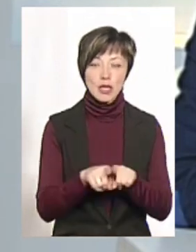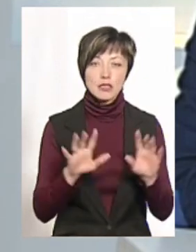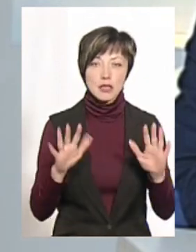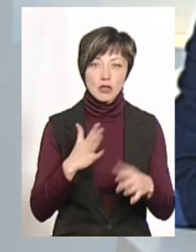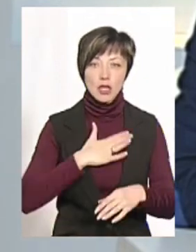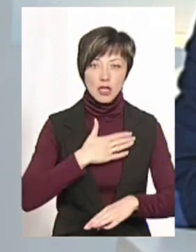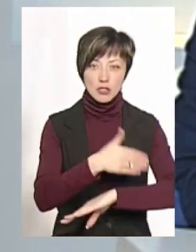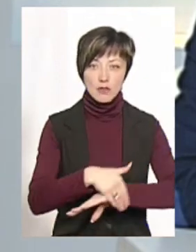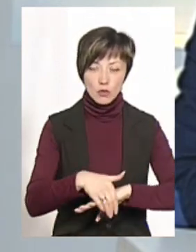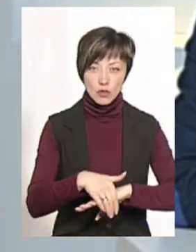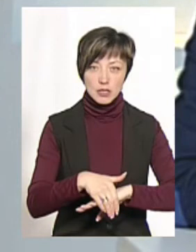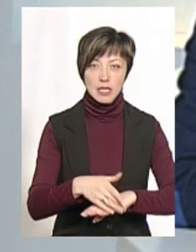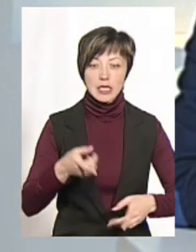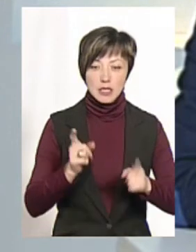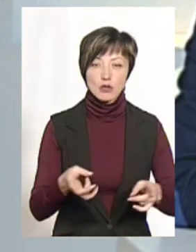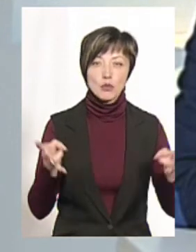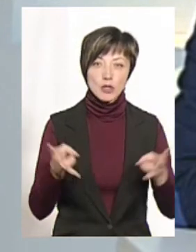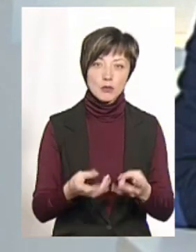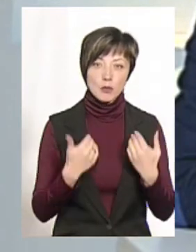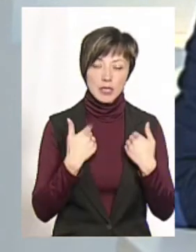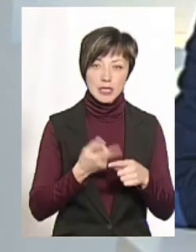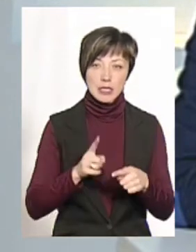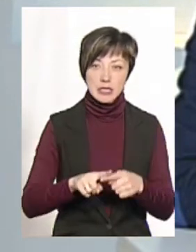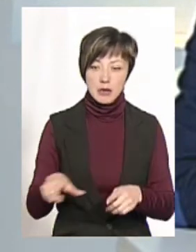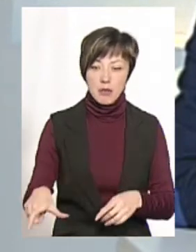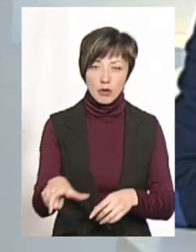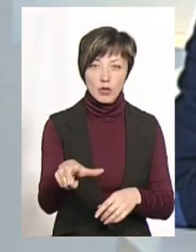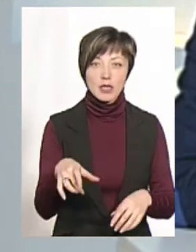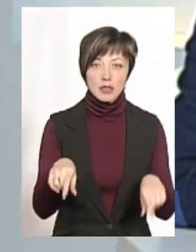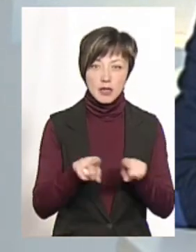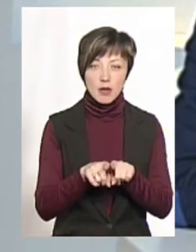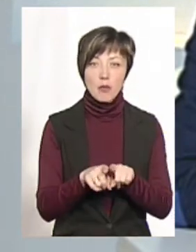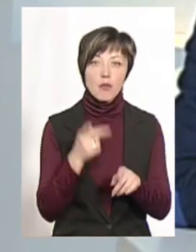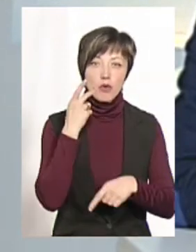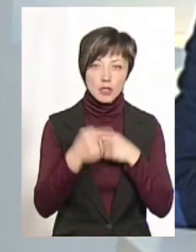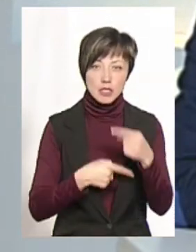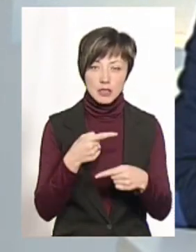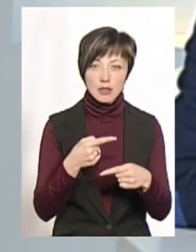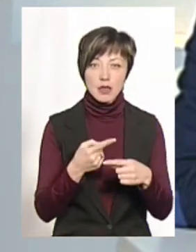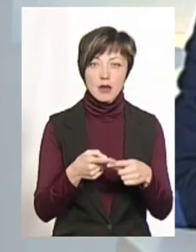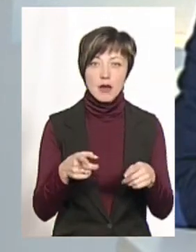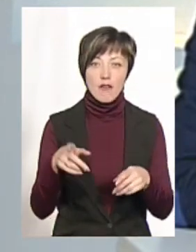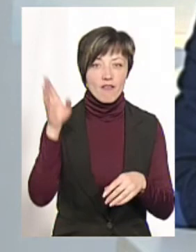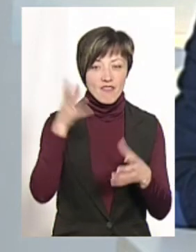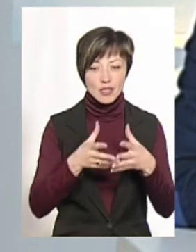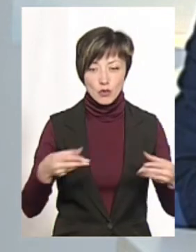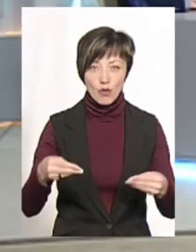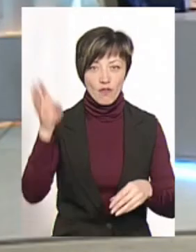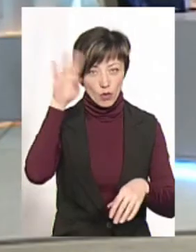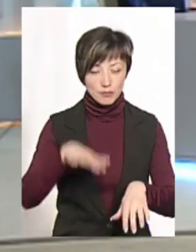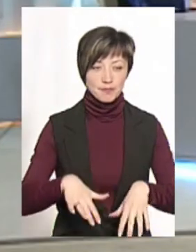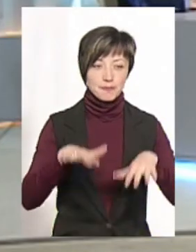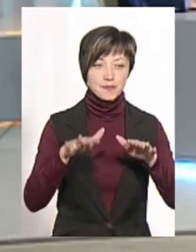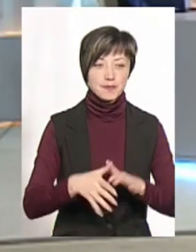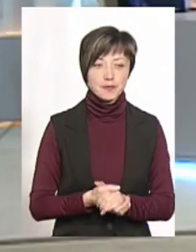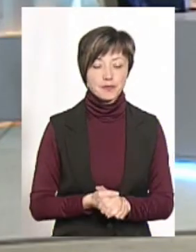вулиці. І це дійсно потрібно мені, ці бордюри, і моїм сусідам, бо тому що ми постійно плаваємо навесні. Дякую вам.